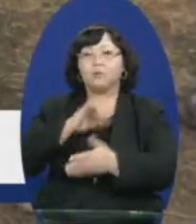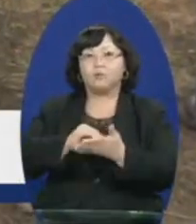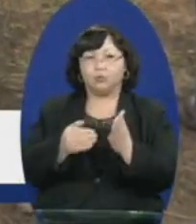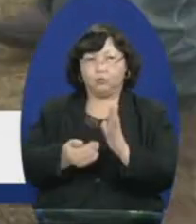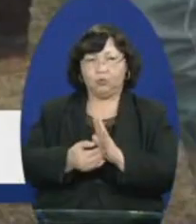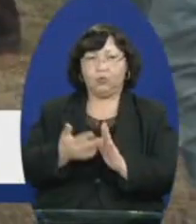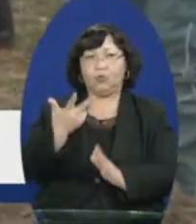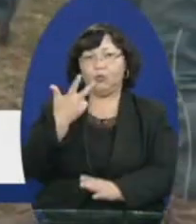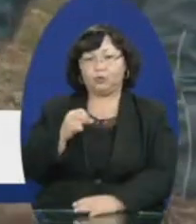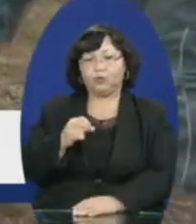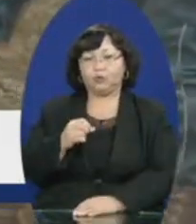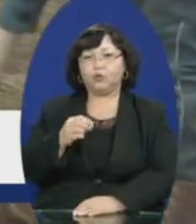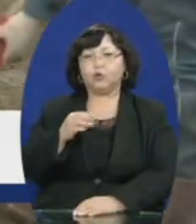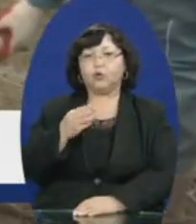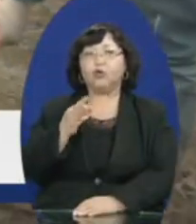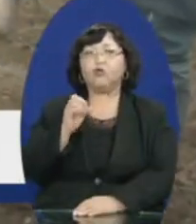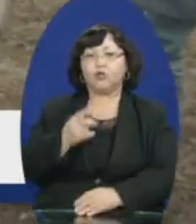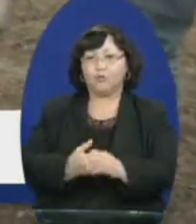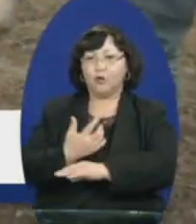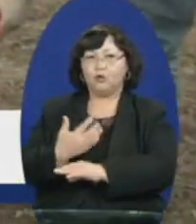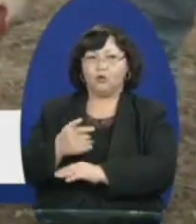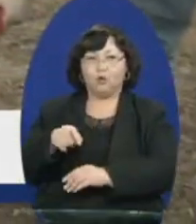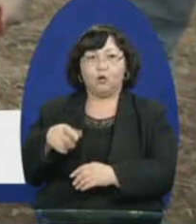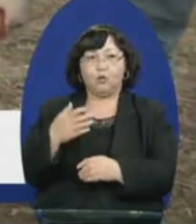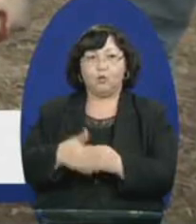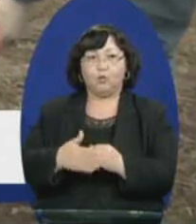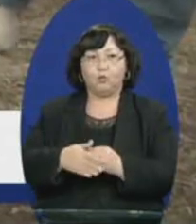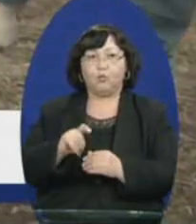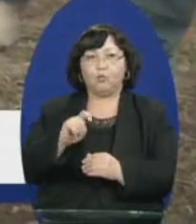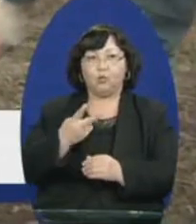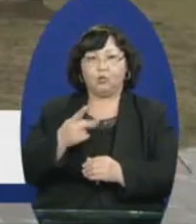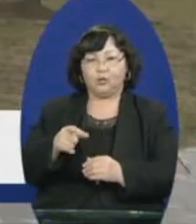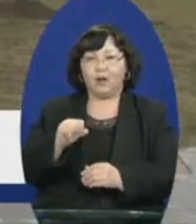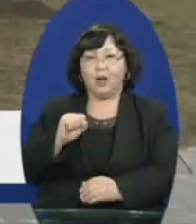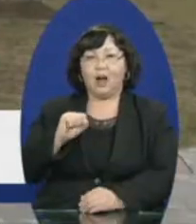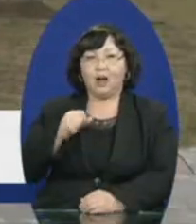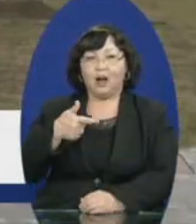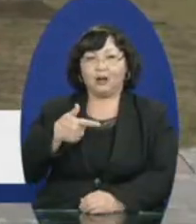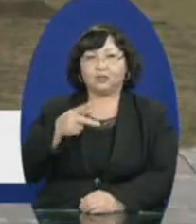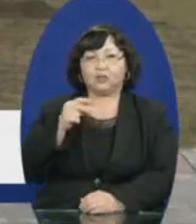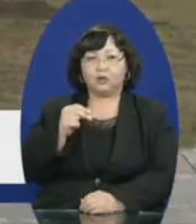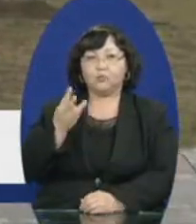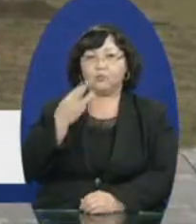гаруй төгөл байгуулахаар ажиллаж байгаагийн нэг нь өнөөдрийн хүү хамтлагийнхны тарьсан агч модны төгөл юм байна.